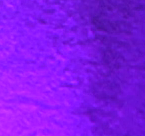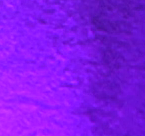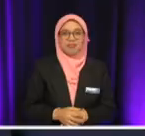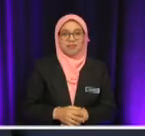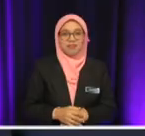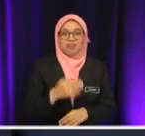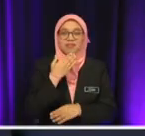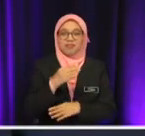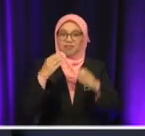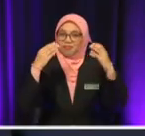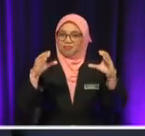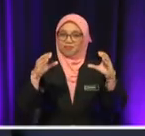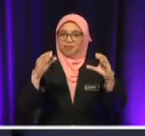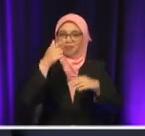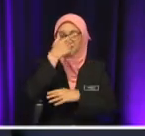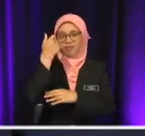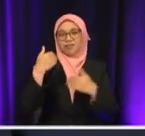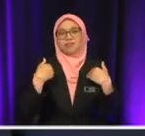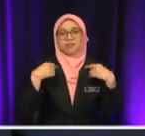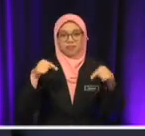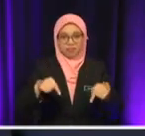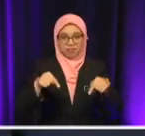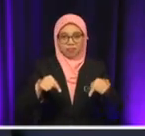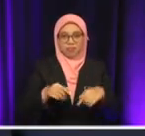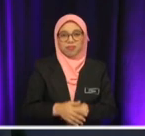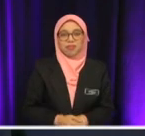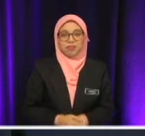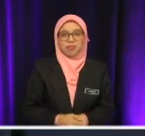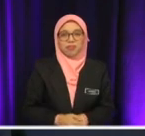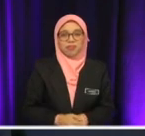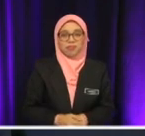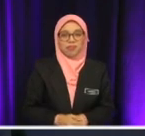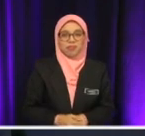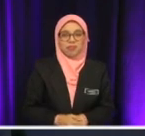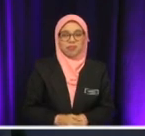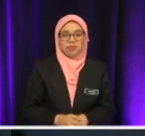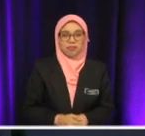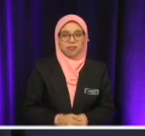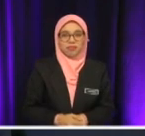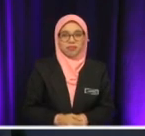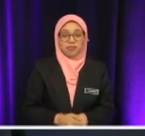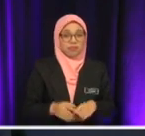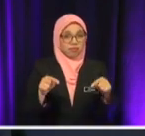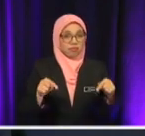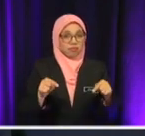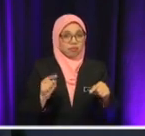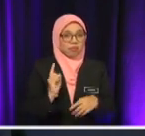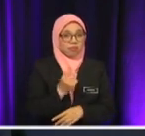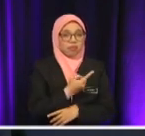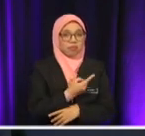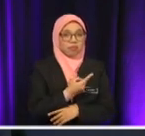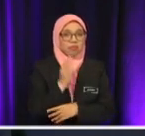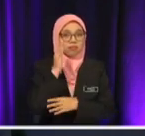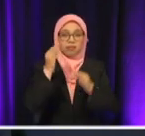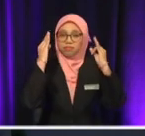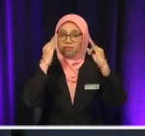Terima kasih Cikgu Atikah kerana berada bersama kami pada hari ini. Baiklah Cikgu Ida, hari ini kita akan beri fokus